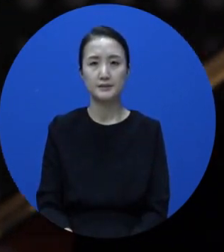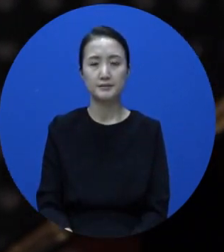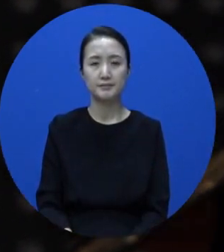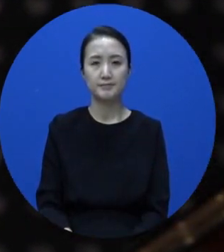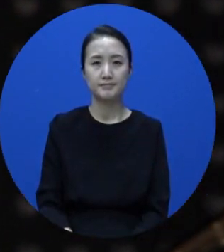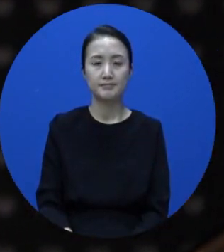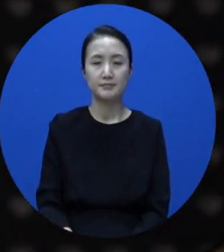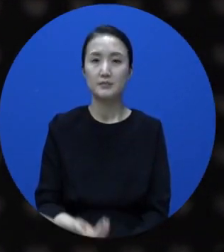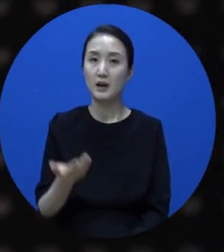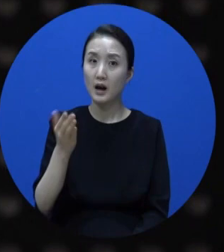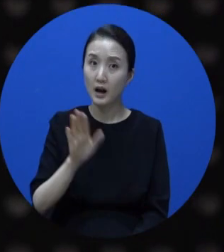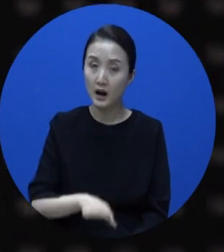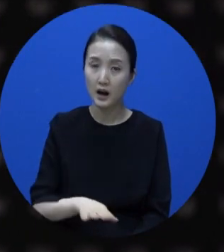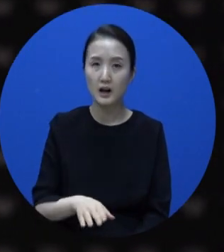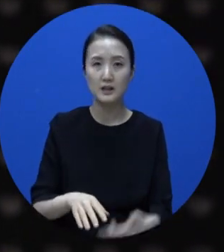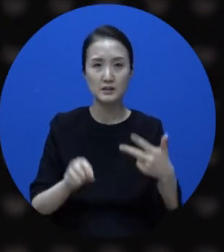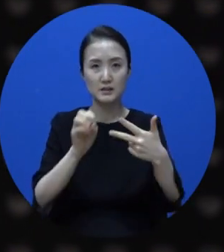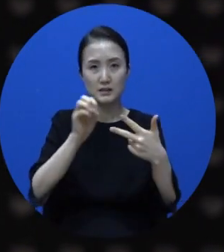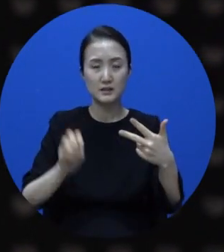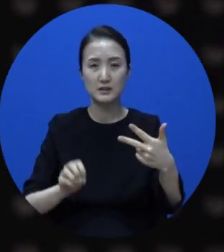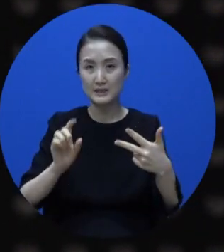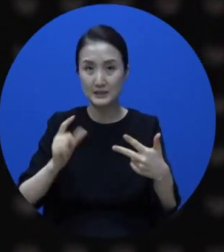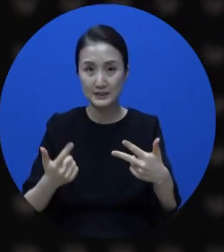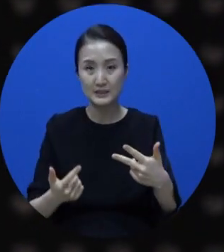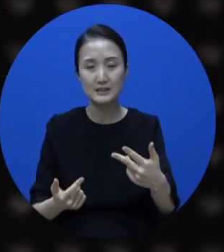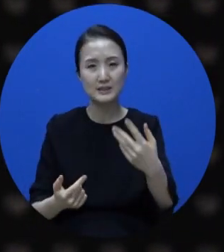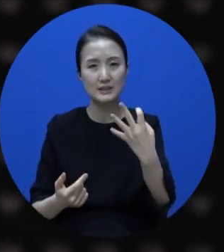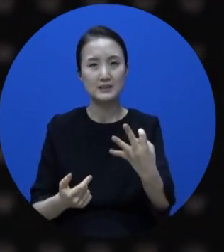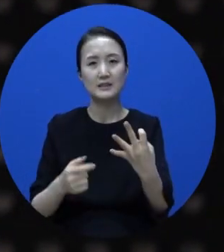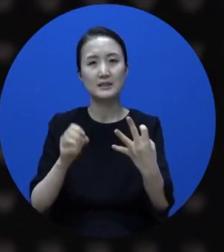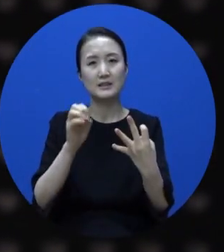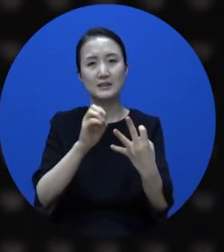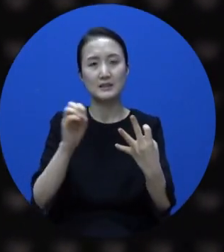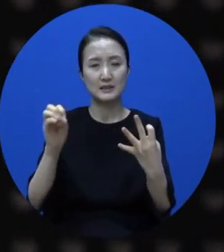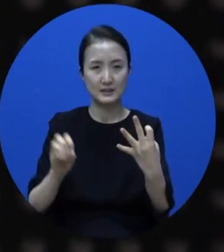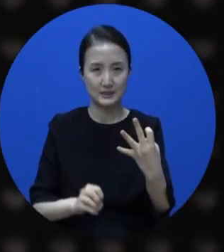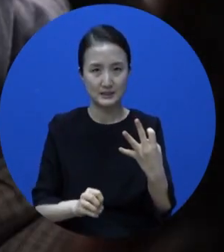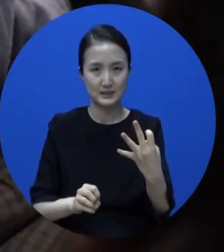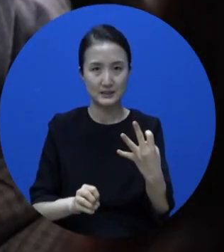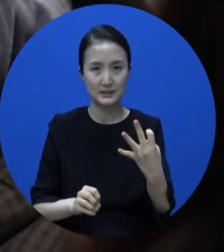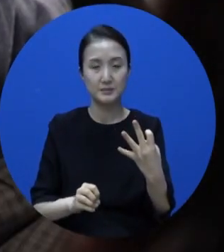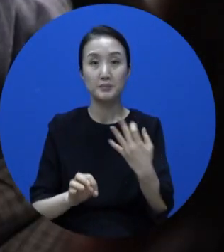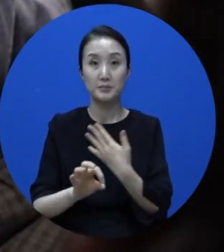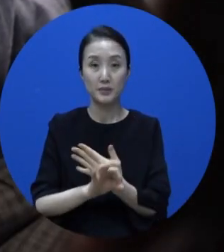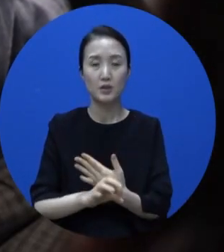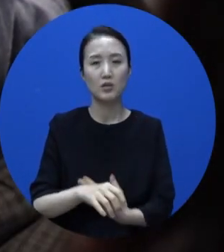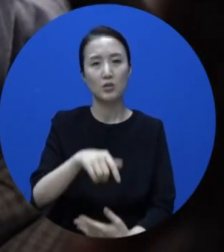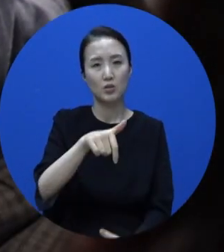만약에 14% 를 초과하면 그 때부터는 고령사회에